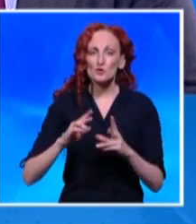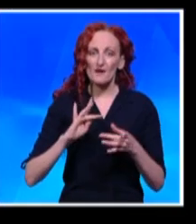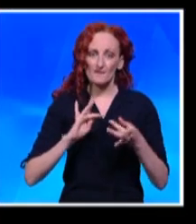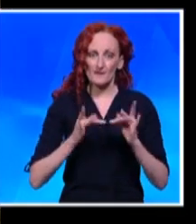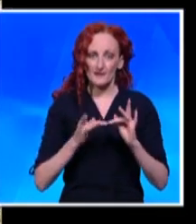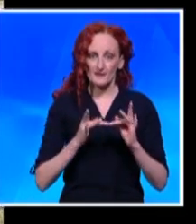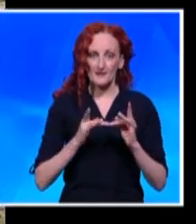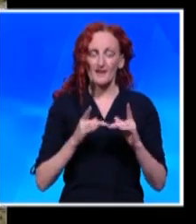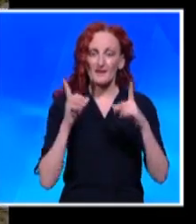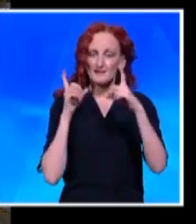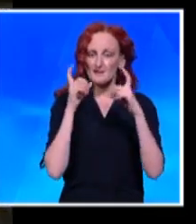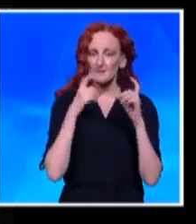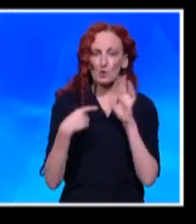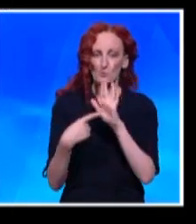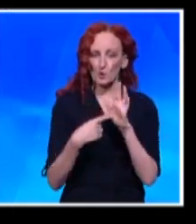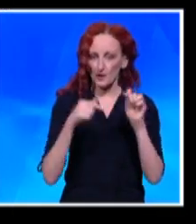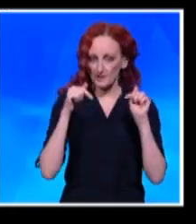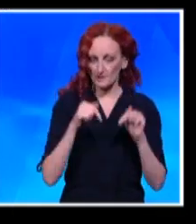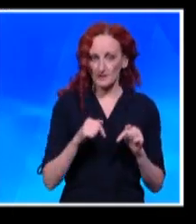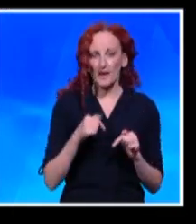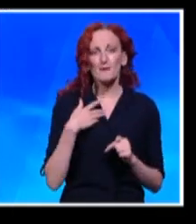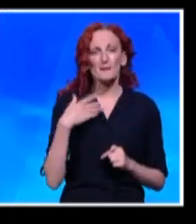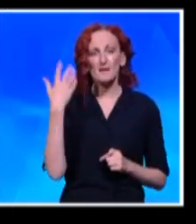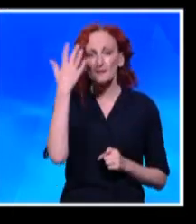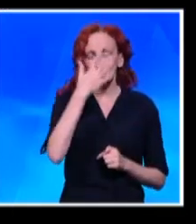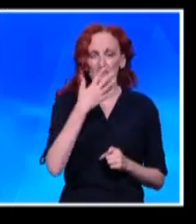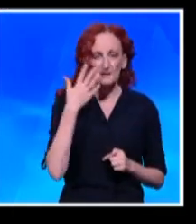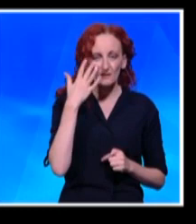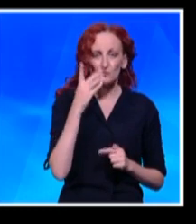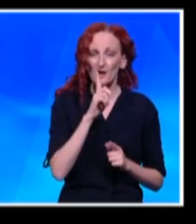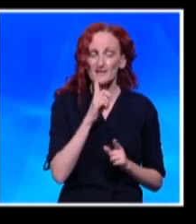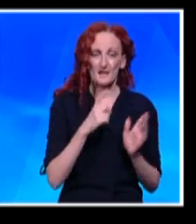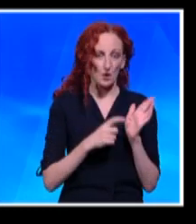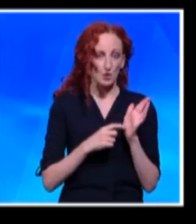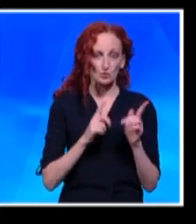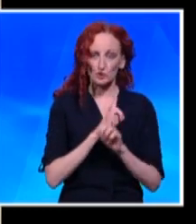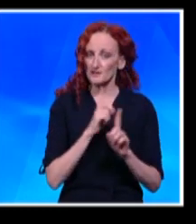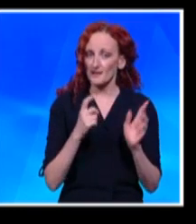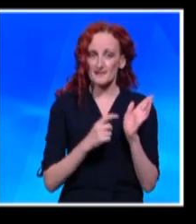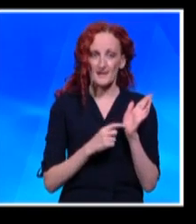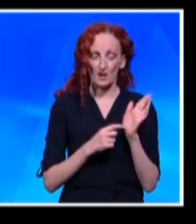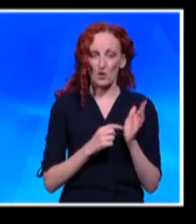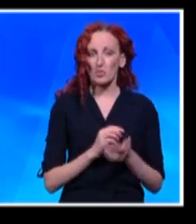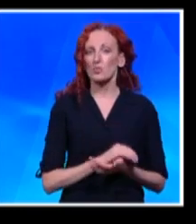ви показваме сега, имате ли представа дали това е законно заустване? На плажът Лиман?